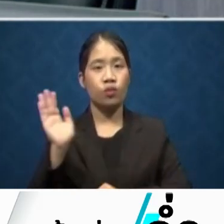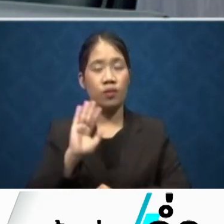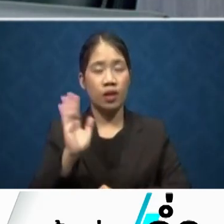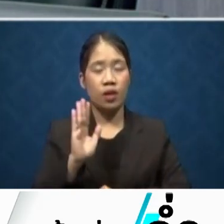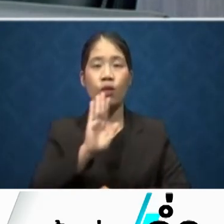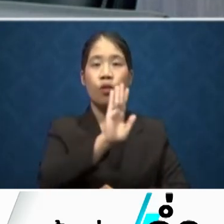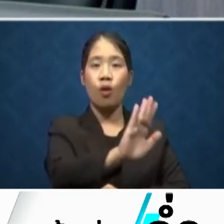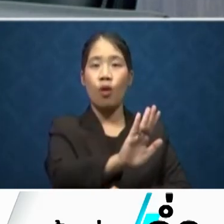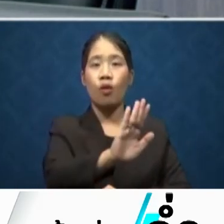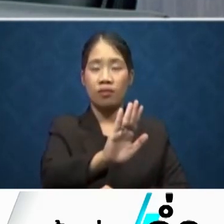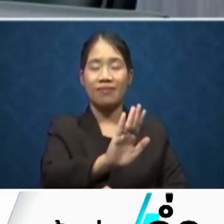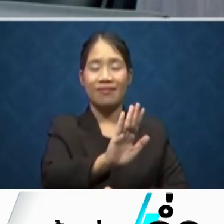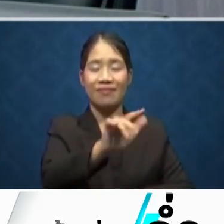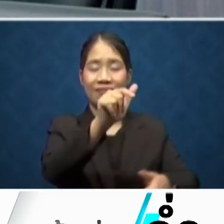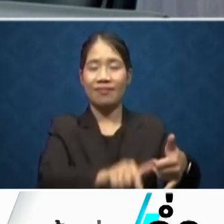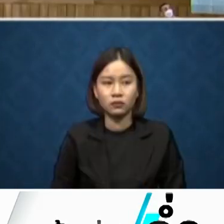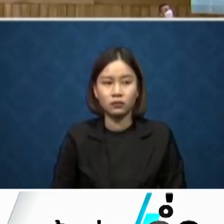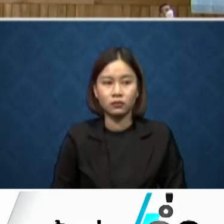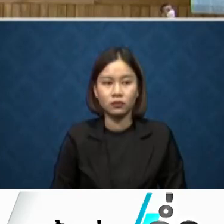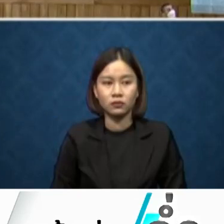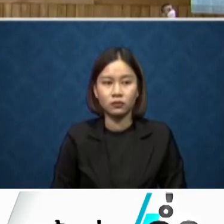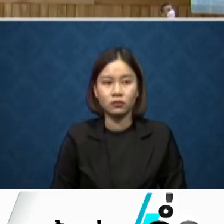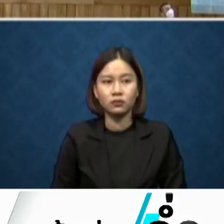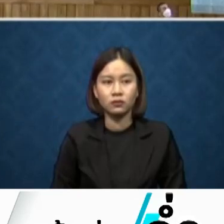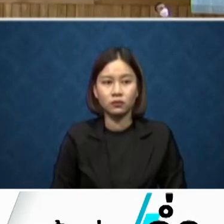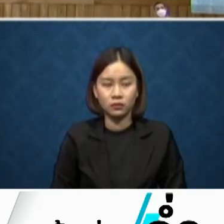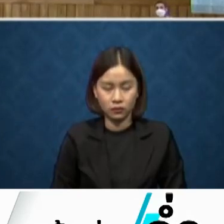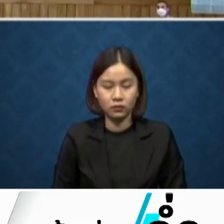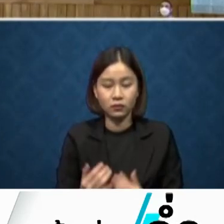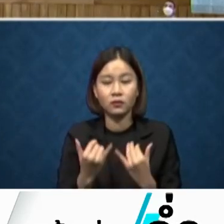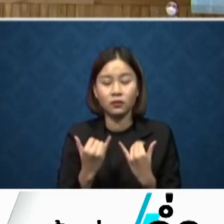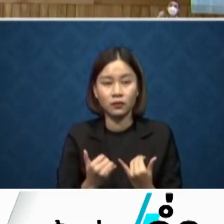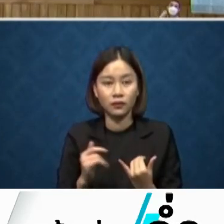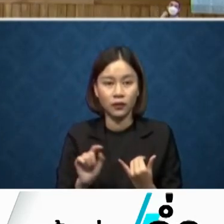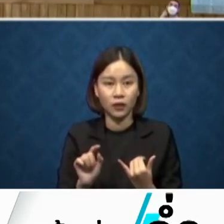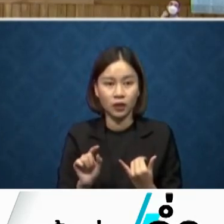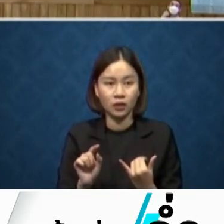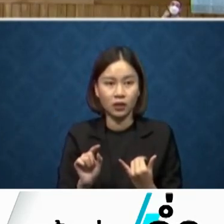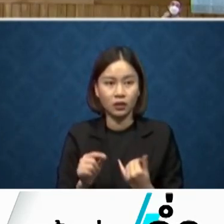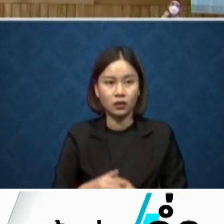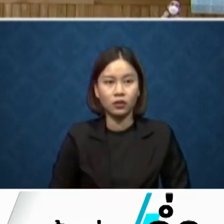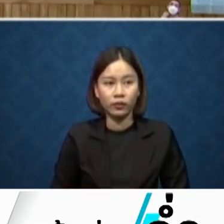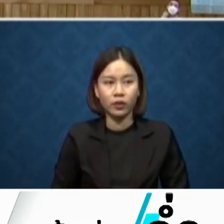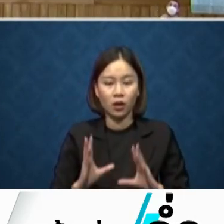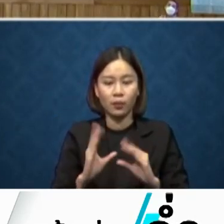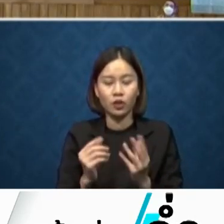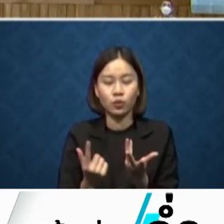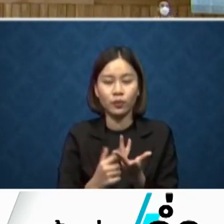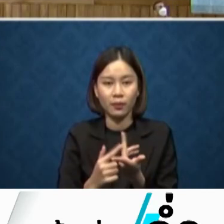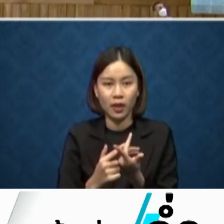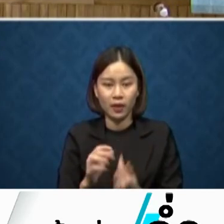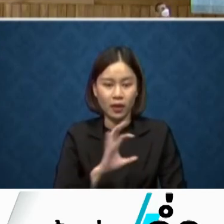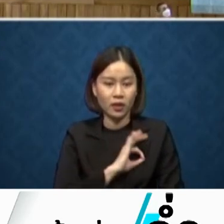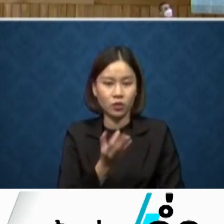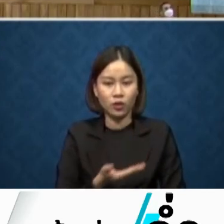สุดอย่างที่บอกออกไปครับที่ประชุมลงมติไม่เห็นชอบก็หมายความว่าถ้าเกิดจะเรียกตัวนายอุปกิจไปสอบสวนต้องรอหมด